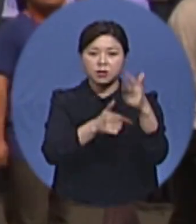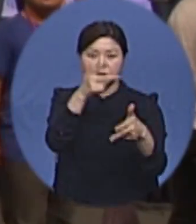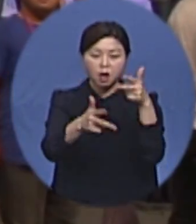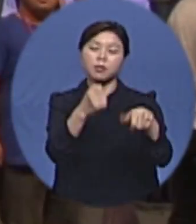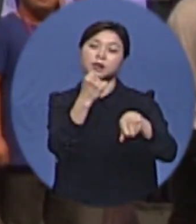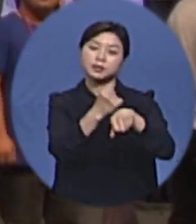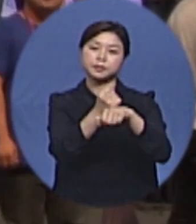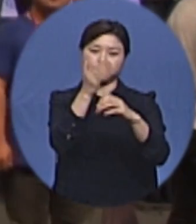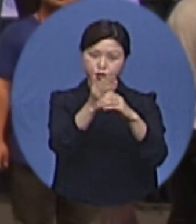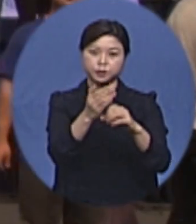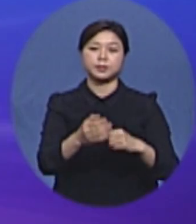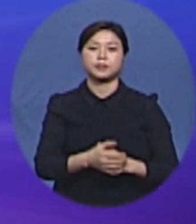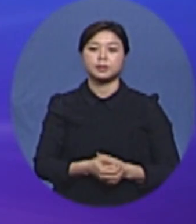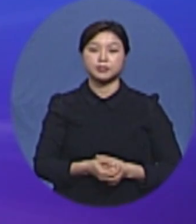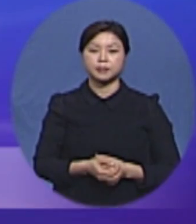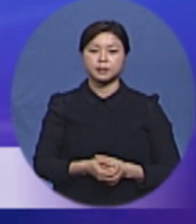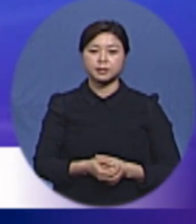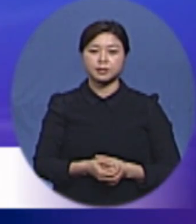진행하고 있습니다.